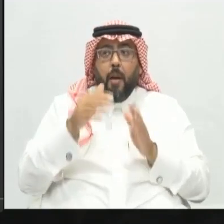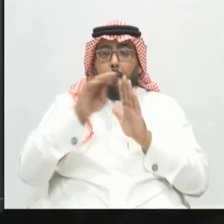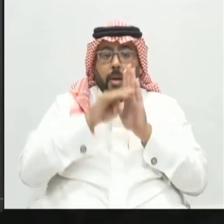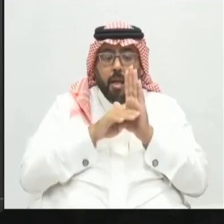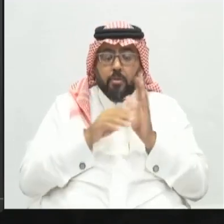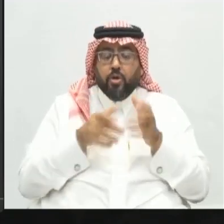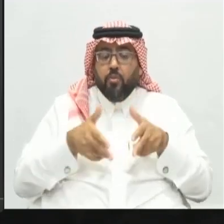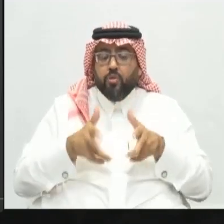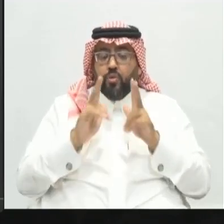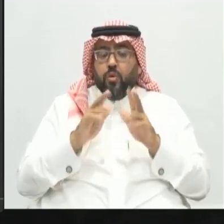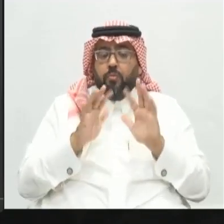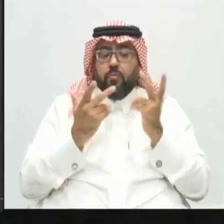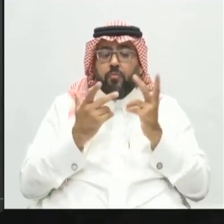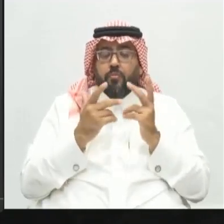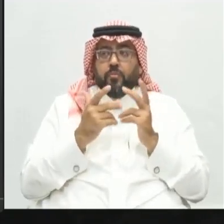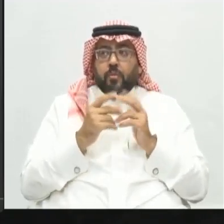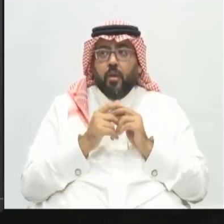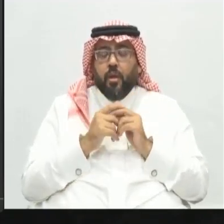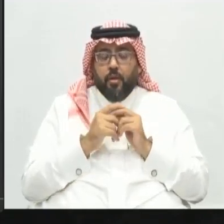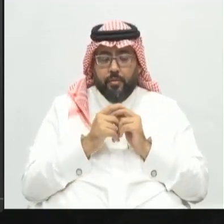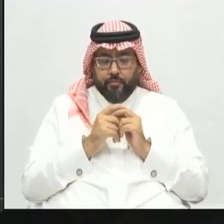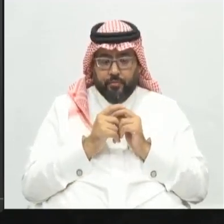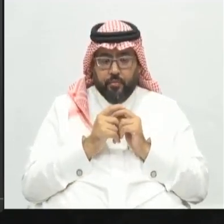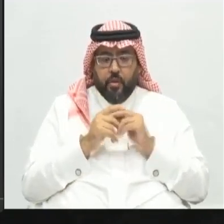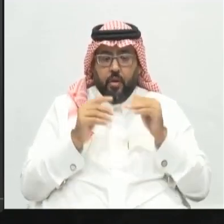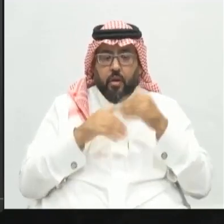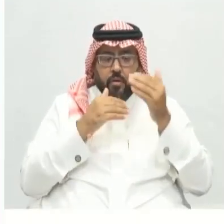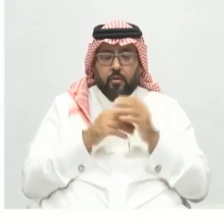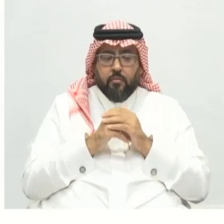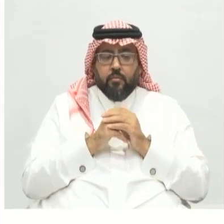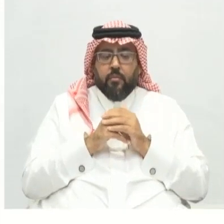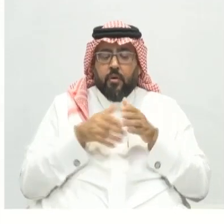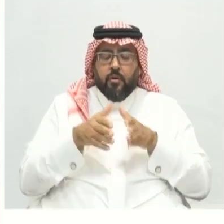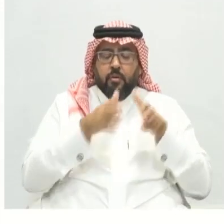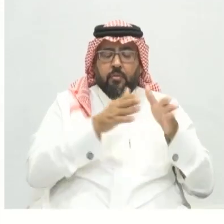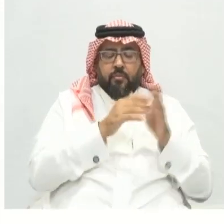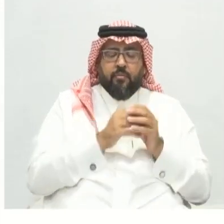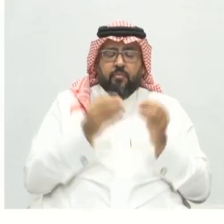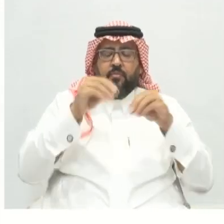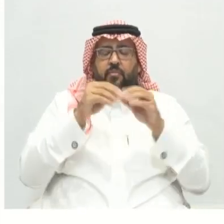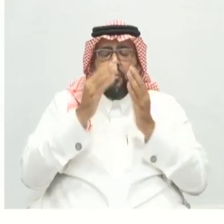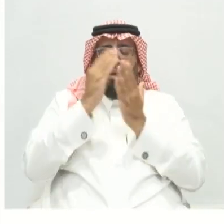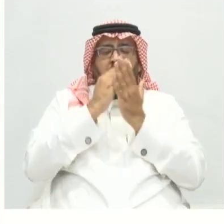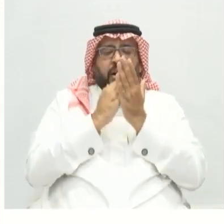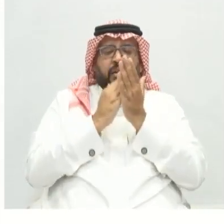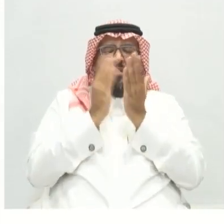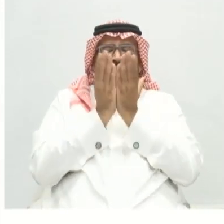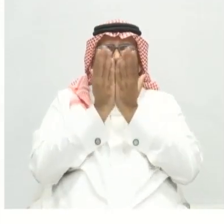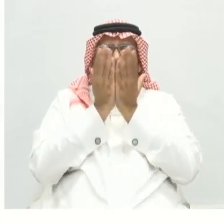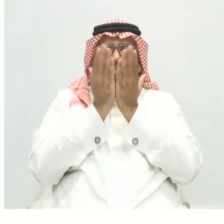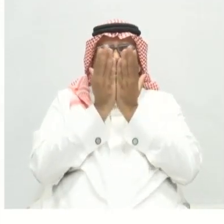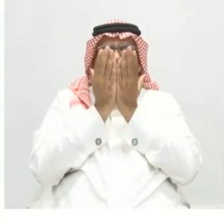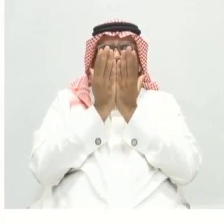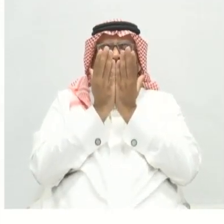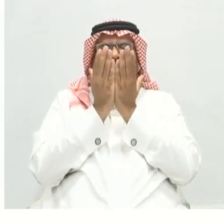حجم مشروعك وحجم الفريق وبعد ذلك هناك ادوات من ضمنها ادوات تقوم